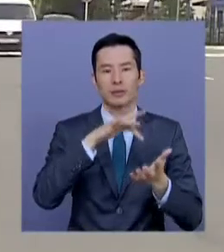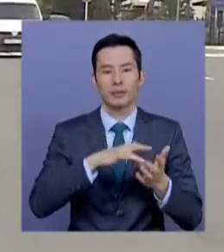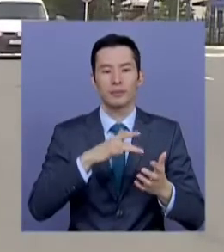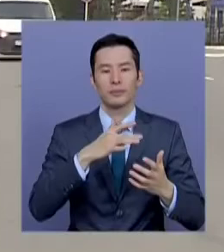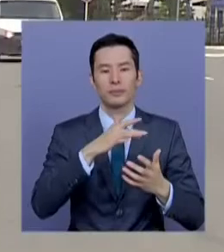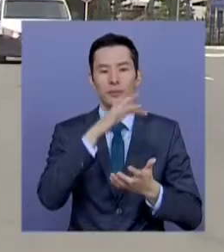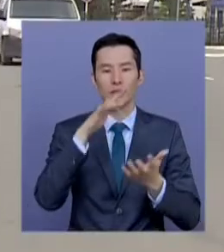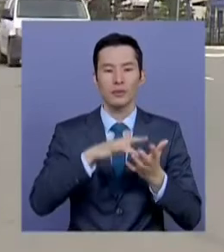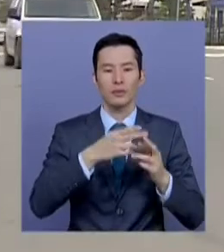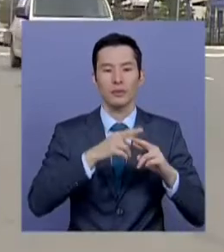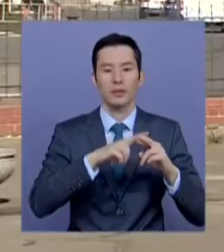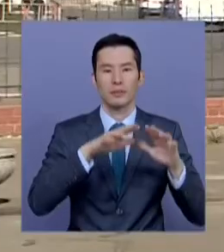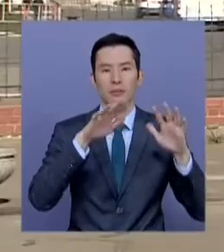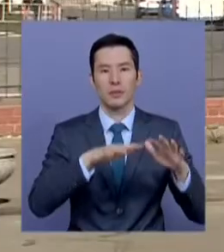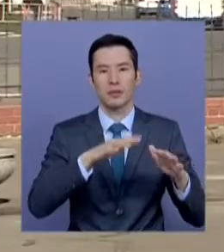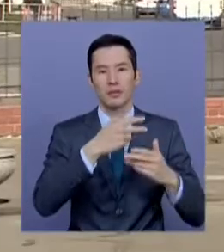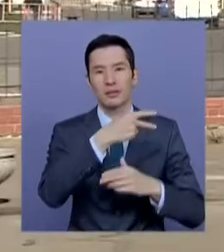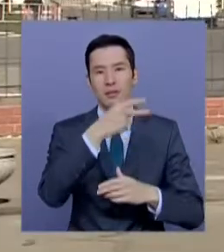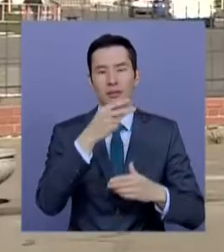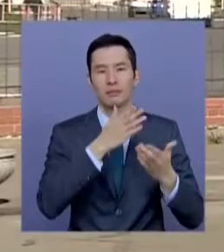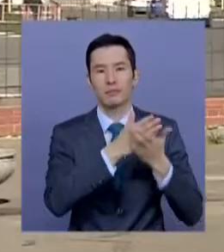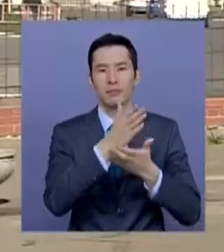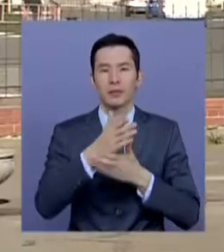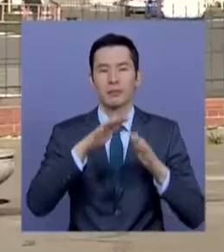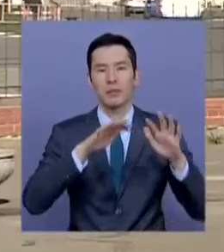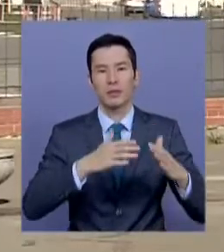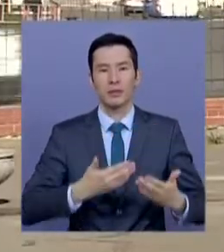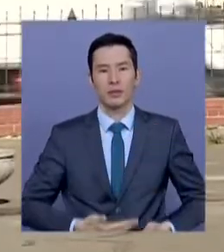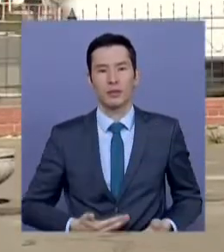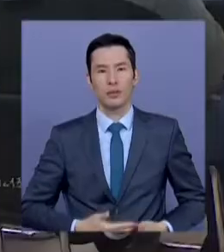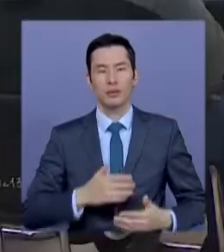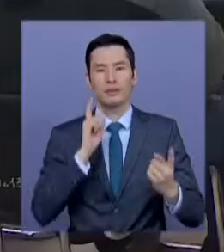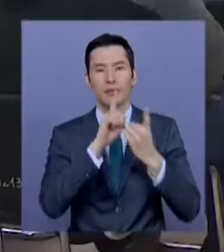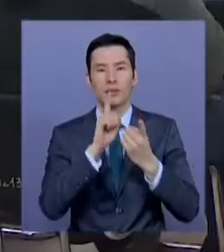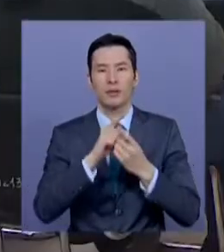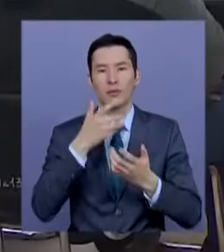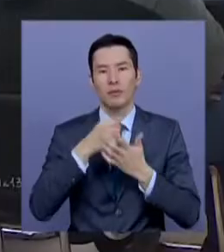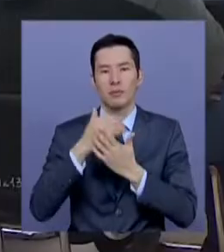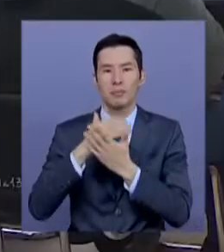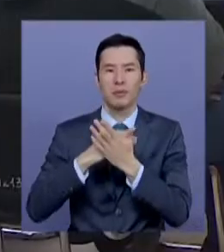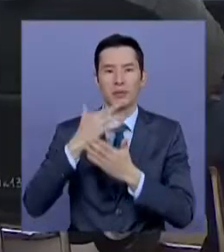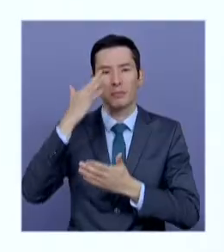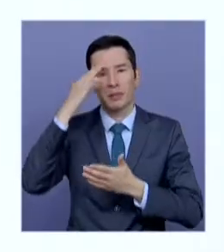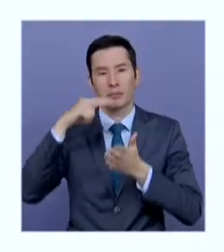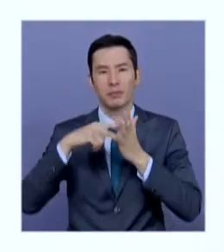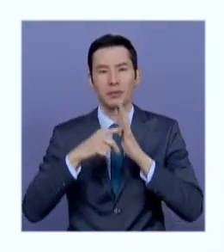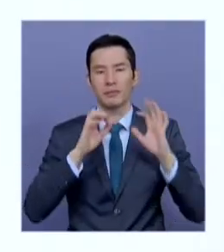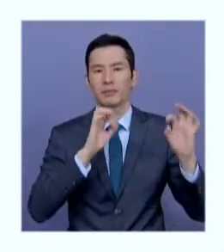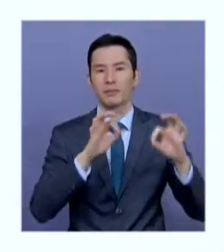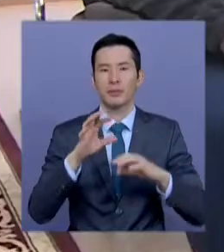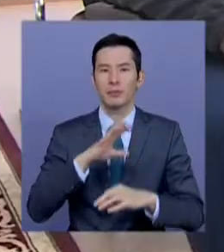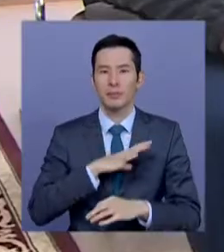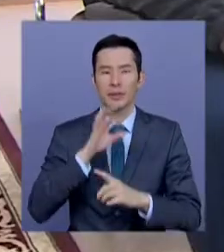қала маңайындағы елді мекендердің бірінде жергілікті тұрғындармен кездесіп, өз ұстанымдарын жариялап, сайлау алды бағдарламасындағы негізгі